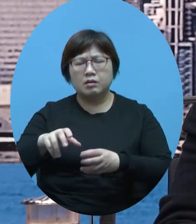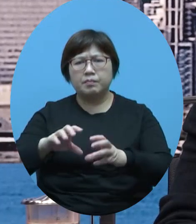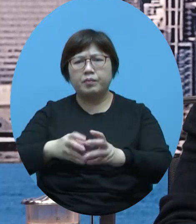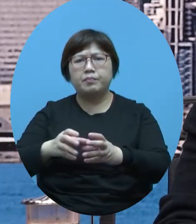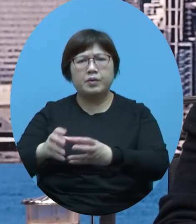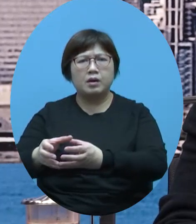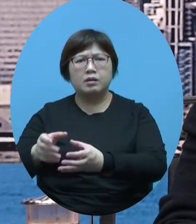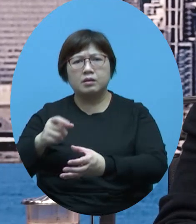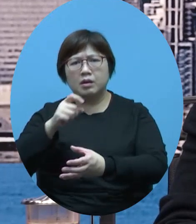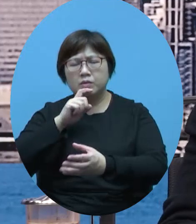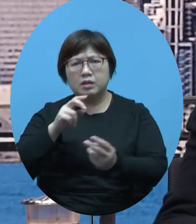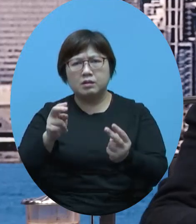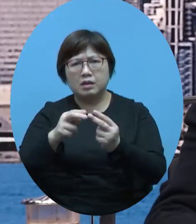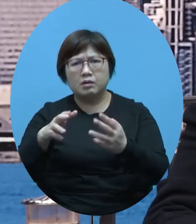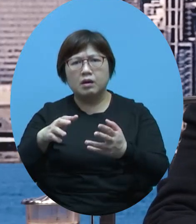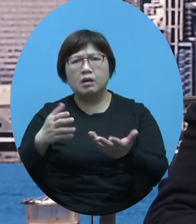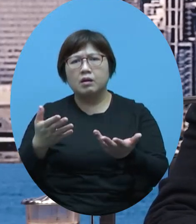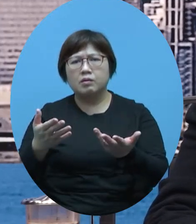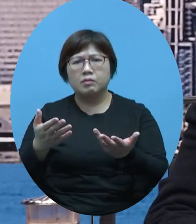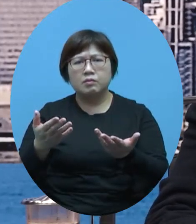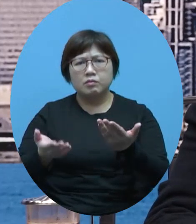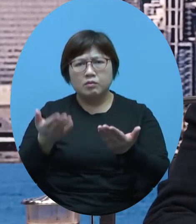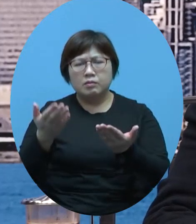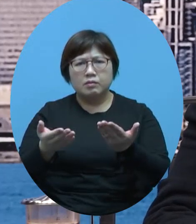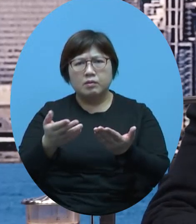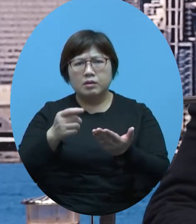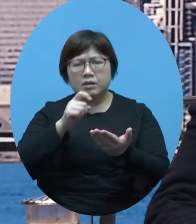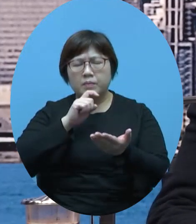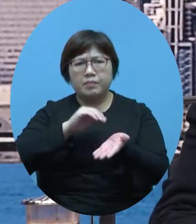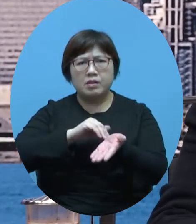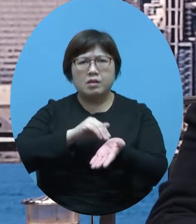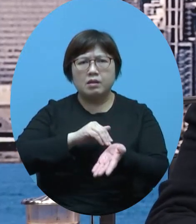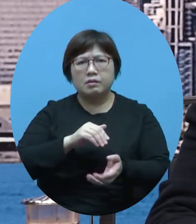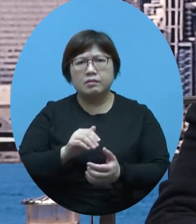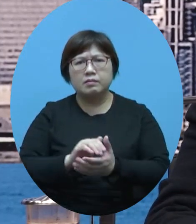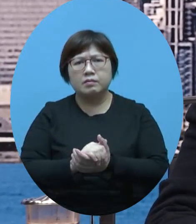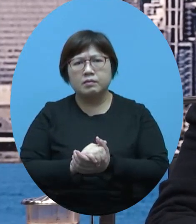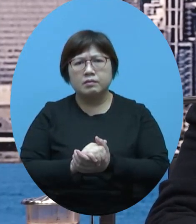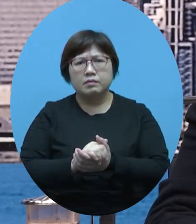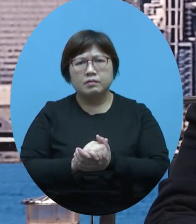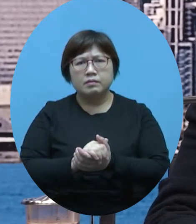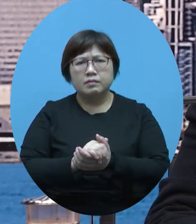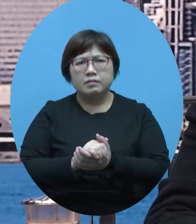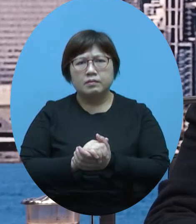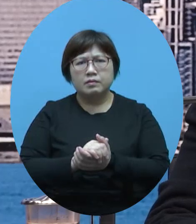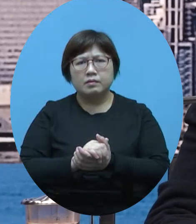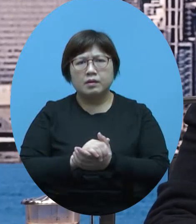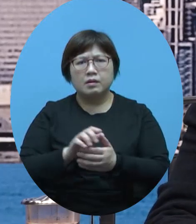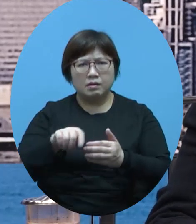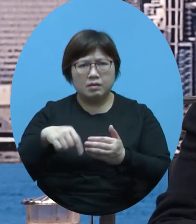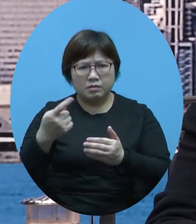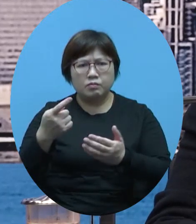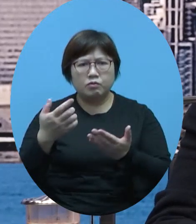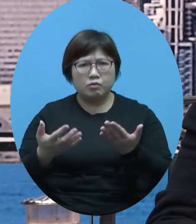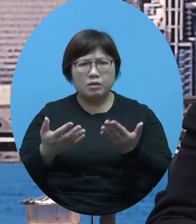啦，或者有啲相識嘅都係有啲即係情況啦。咁所以就係其實佢哋嘅即係其他人，如果